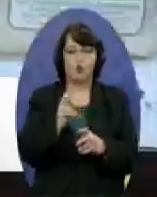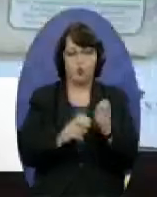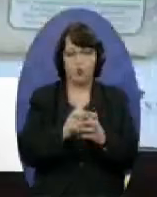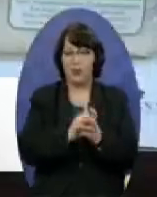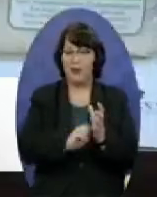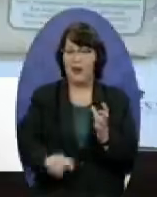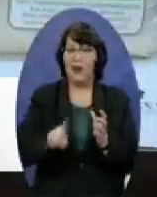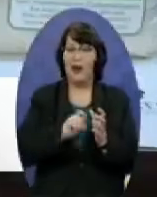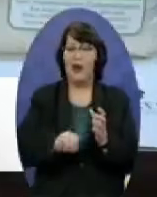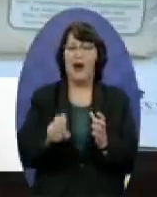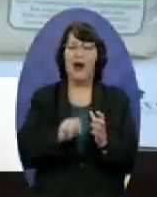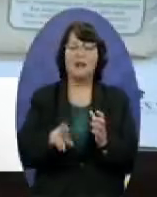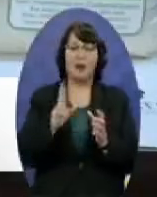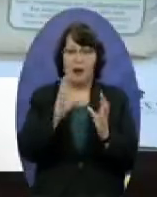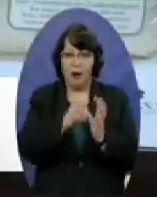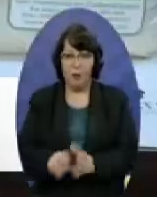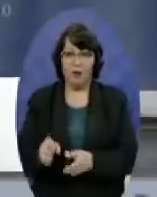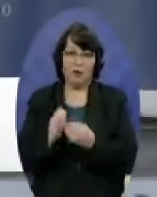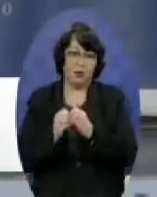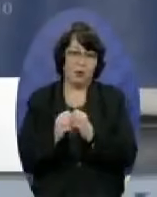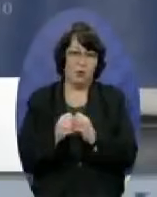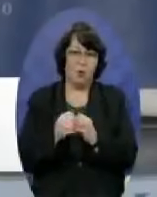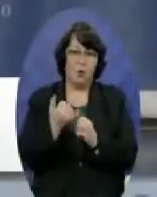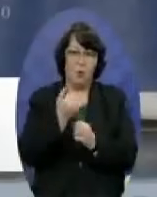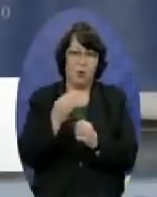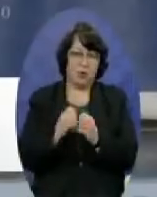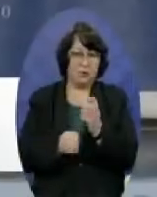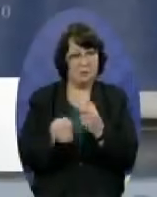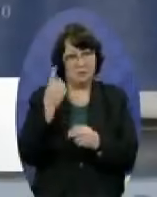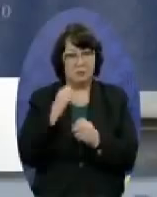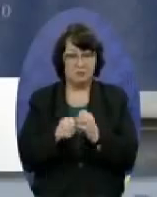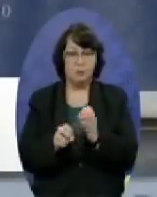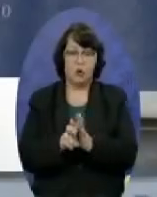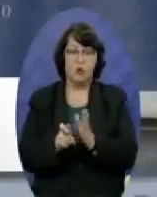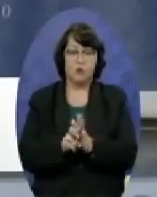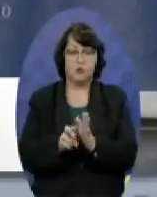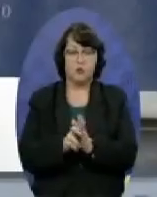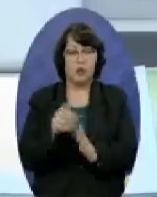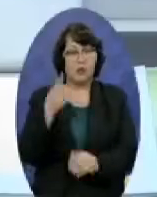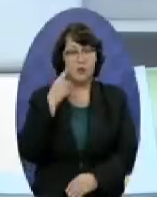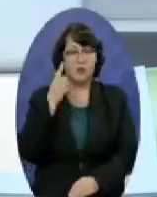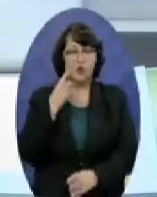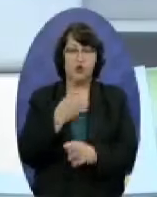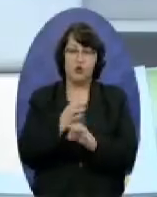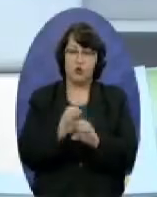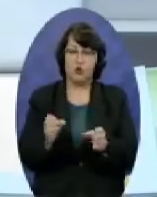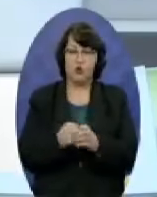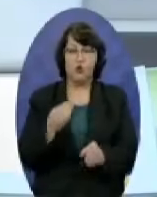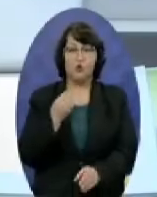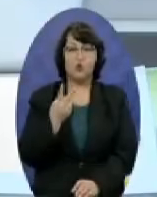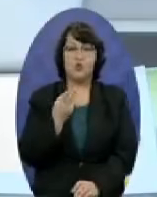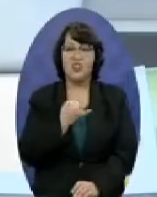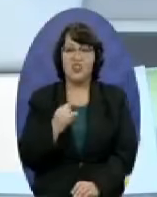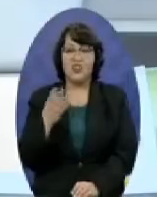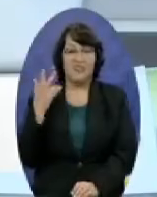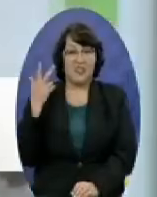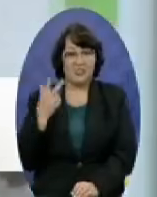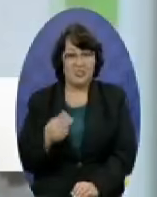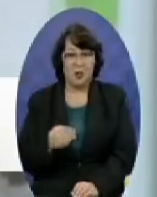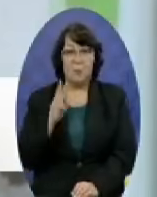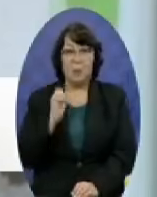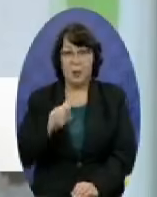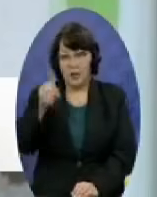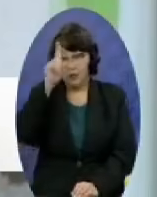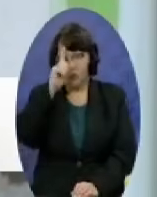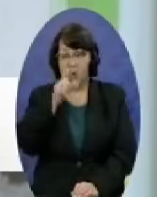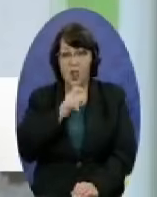байдгийг. Шинжил ухаан технологийн сангийн танхимд эрдэмтдээ олон бүтээл тавигдсан байна. Жишээ нь шүлхийний вакциныг мал эмнэлгийн хүрээлэнгийн эрдэмтэд